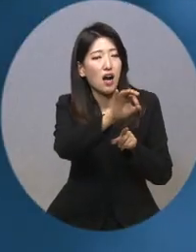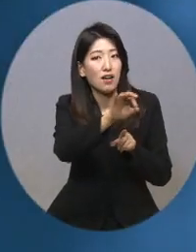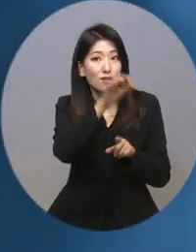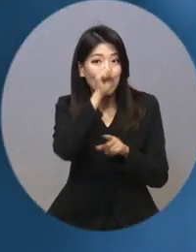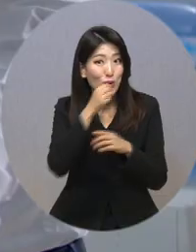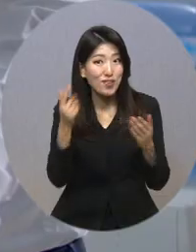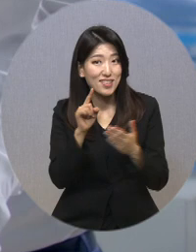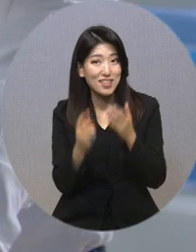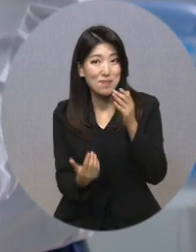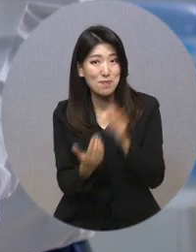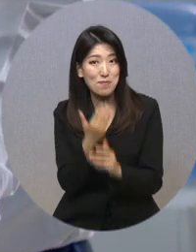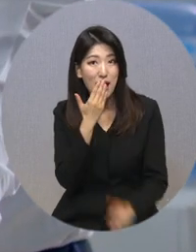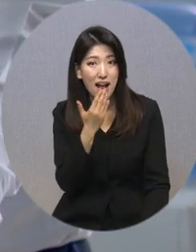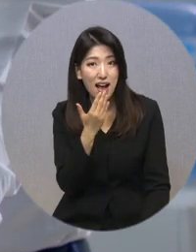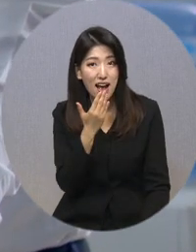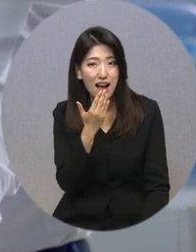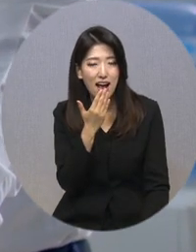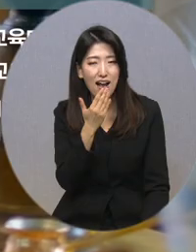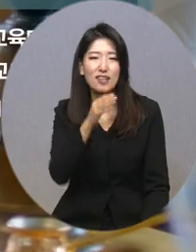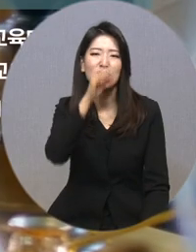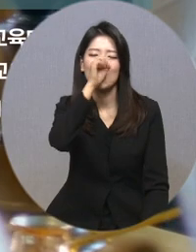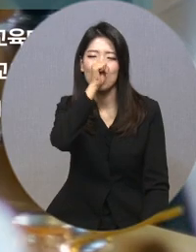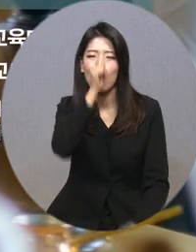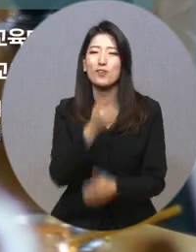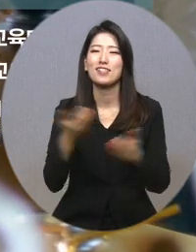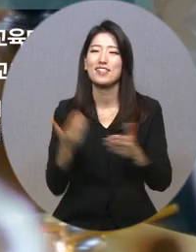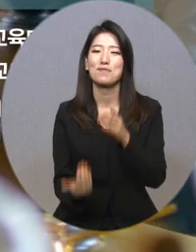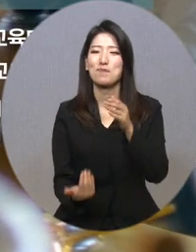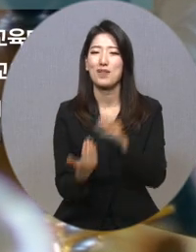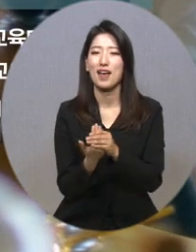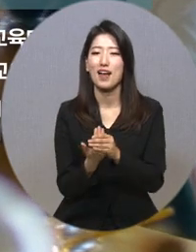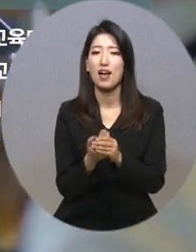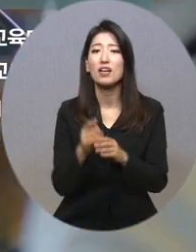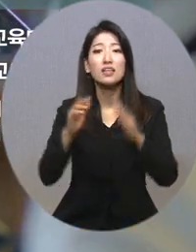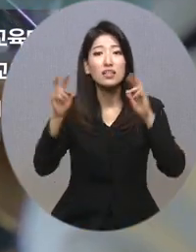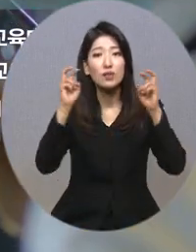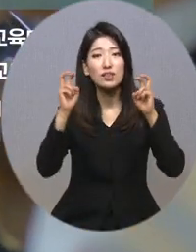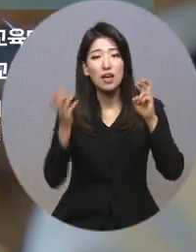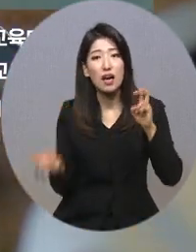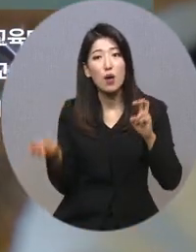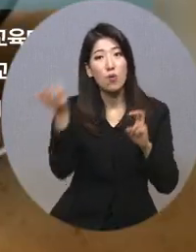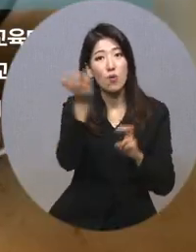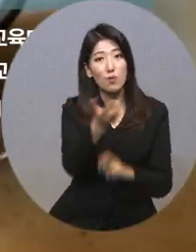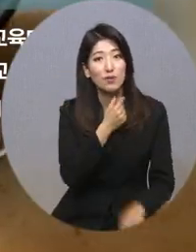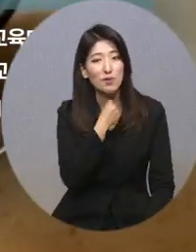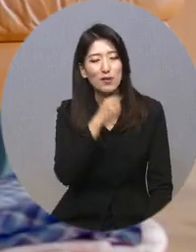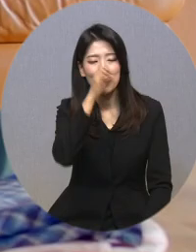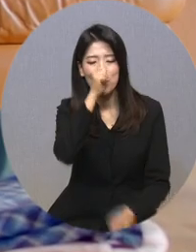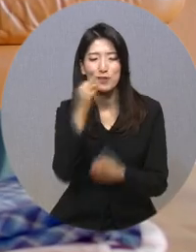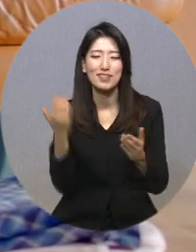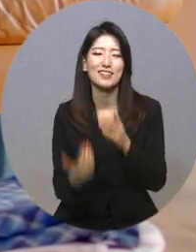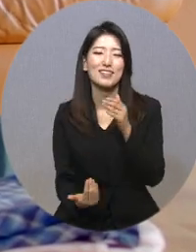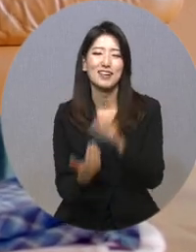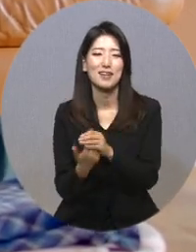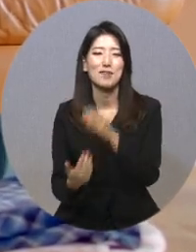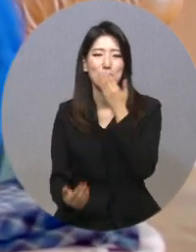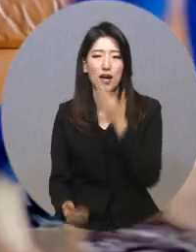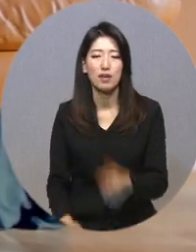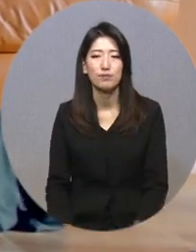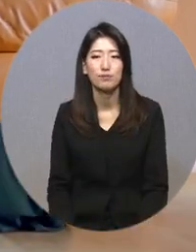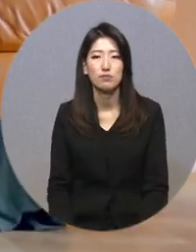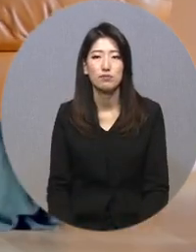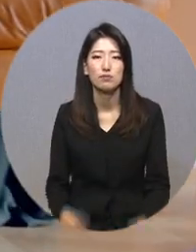생기는 한마디, 굿잡! 이직하고픈 그대에게 좋은 일이 생길 거예요. 엄마.